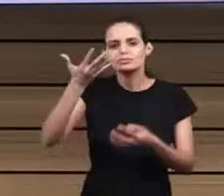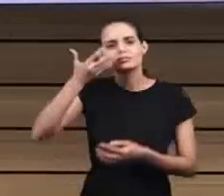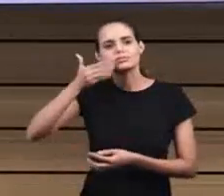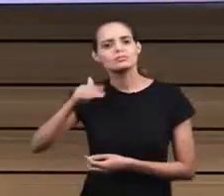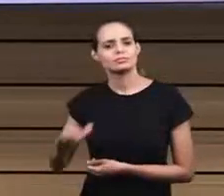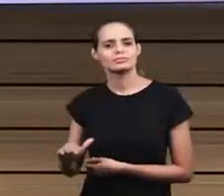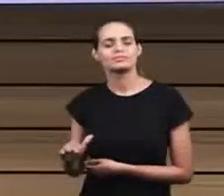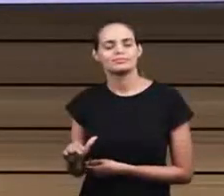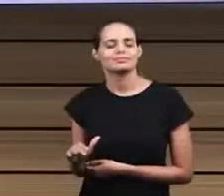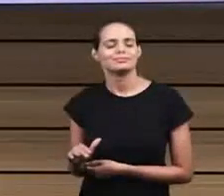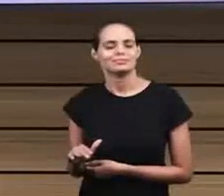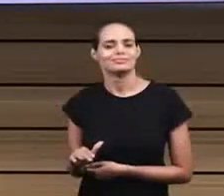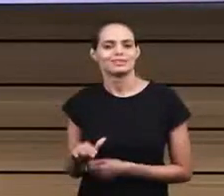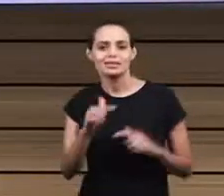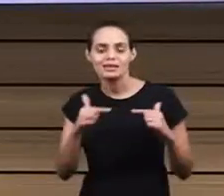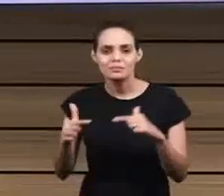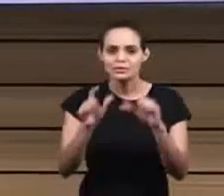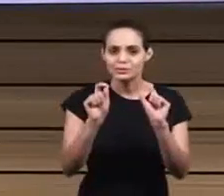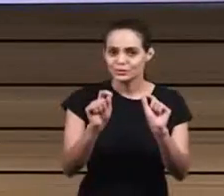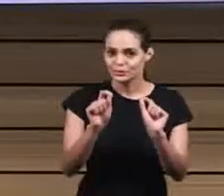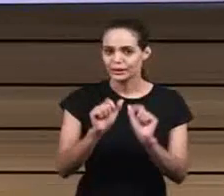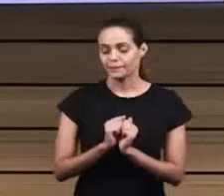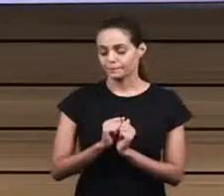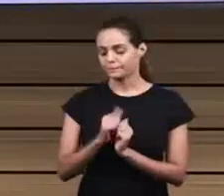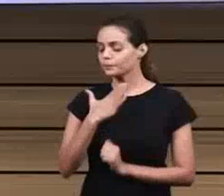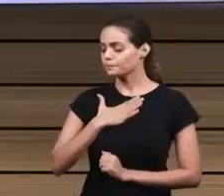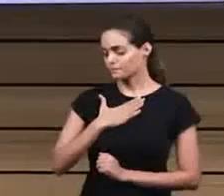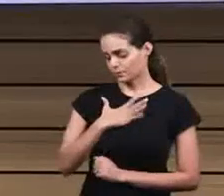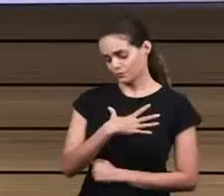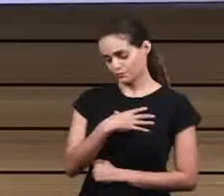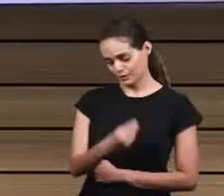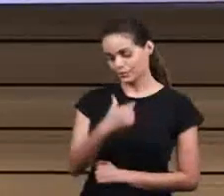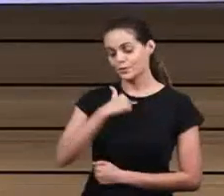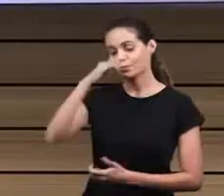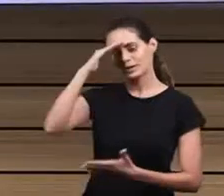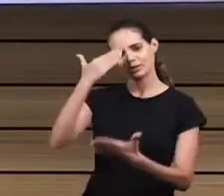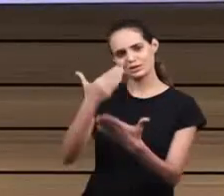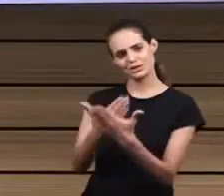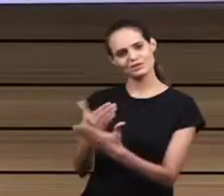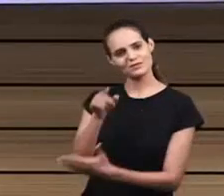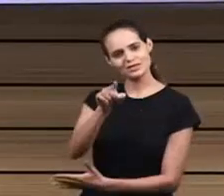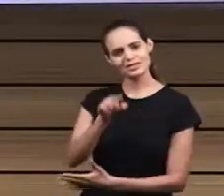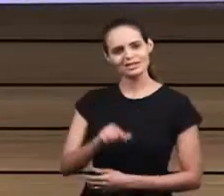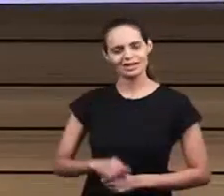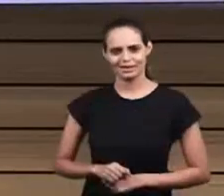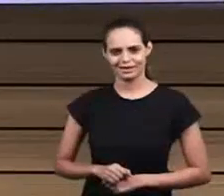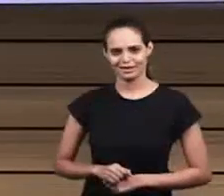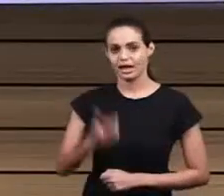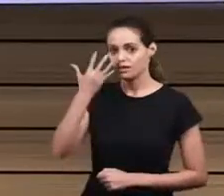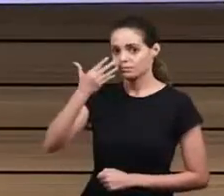damit arbeitet ihr am Selbstbewusstsein des Kindes. Und auf eine indirekte Art und Weise sagt